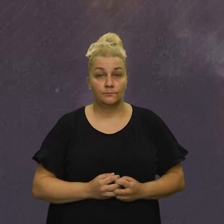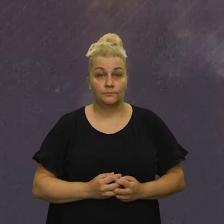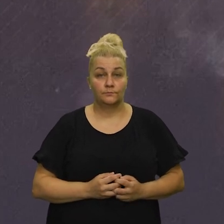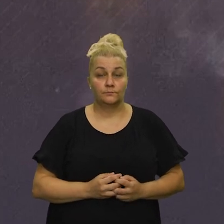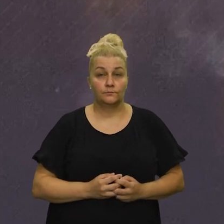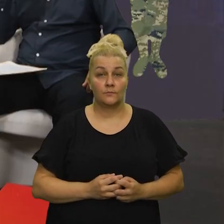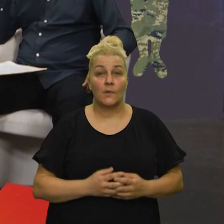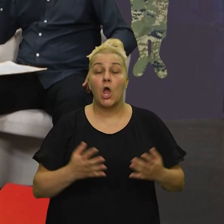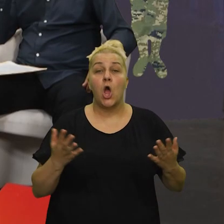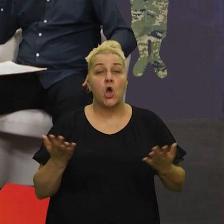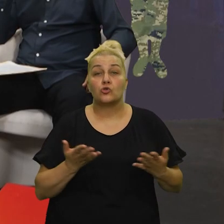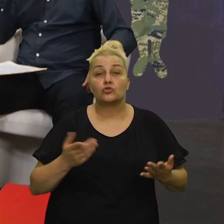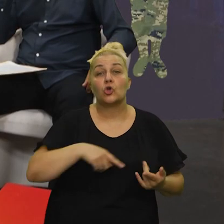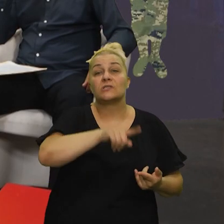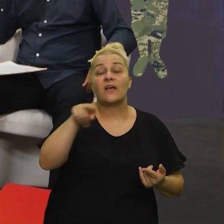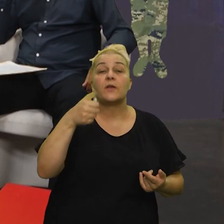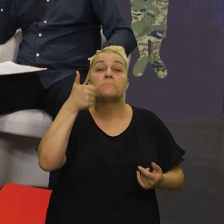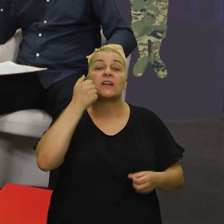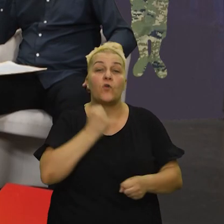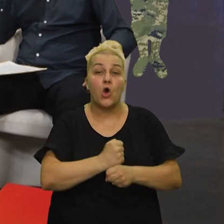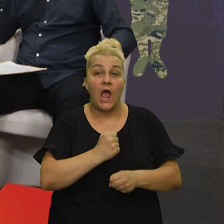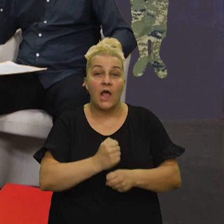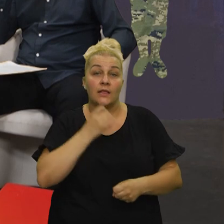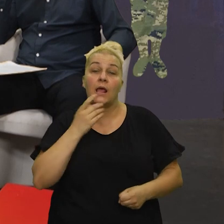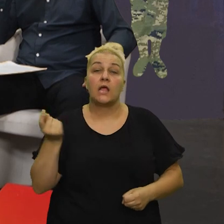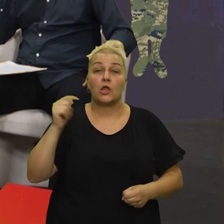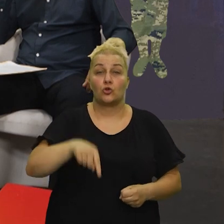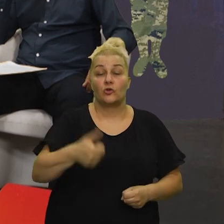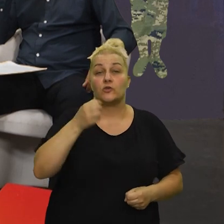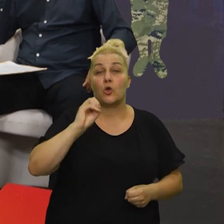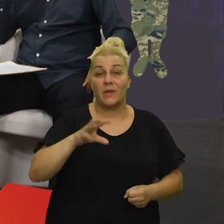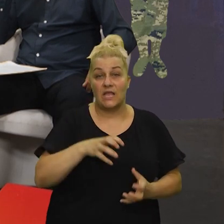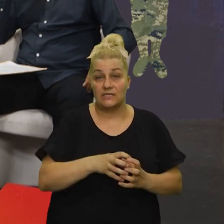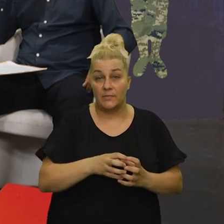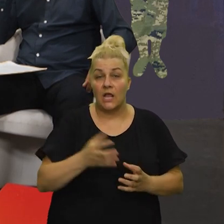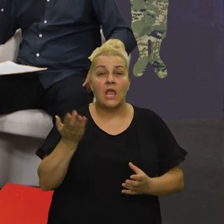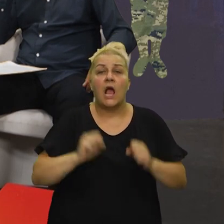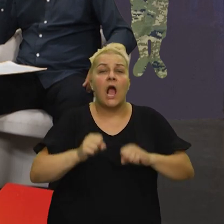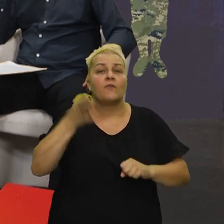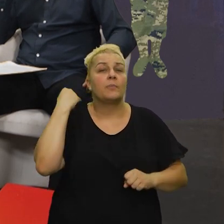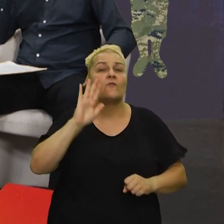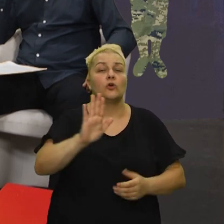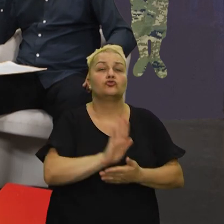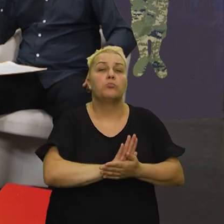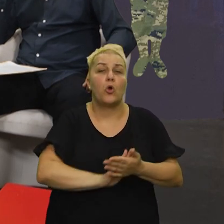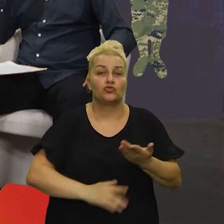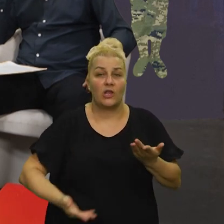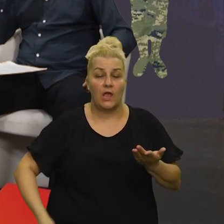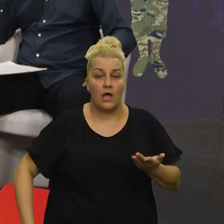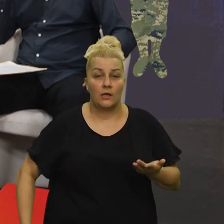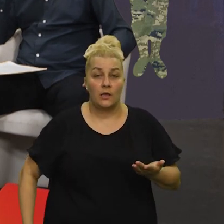Da, što ste vi prvo radili kad ste došli u 115. brigadu, kakvi su bili ti vaši početci, dani?